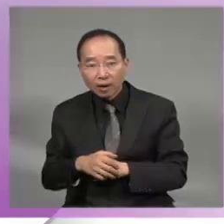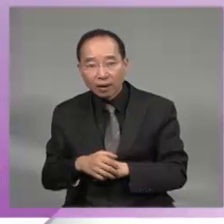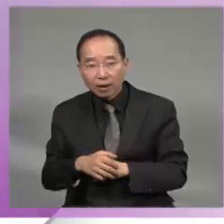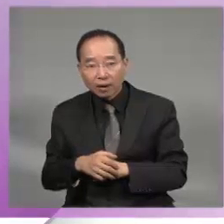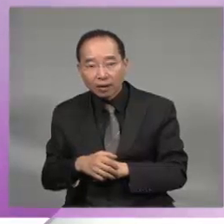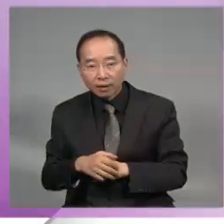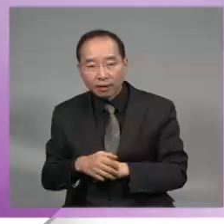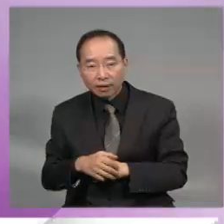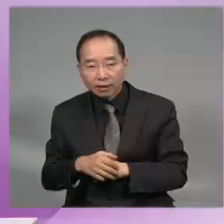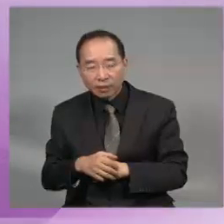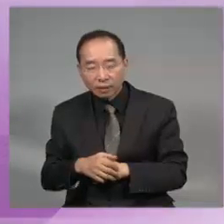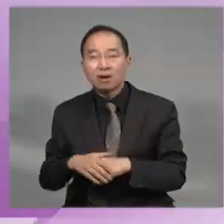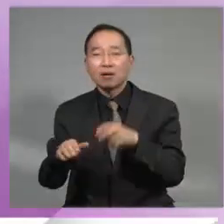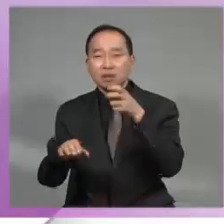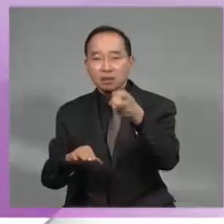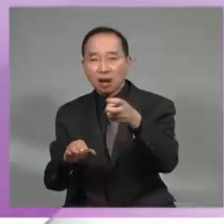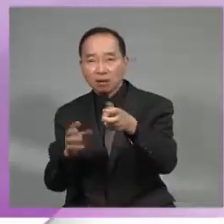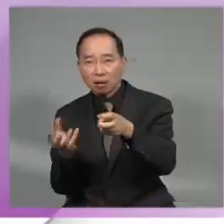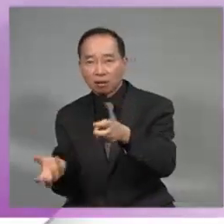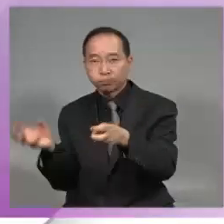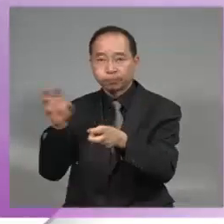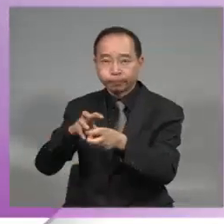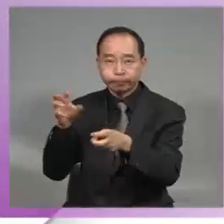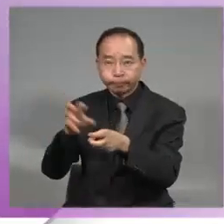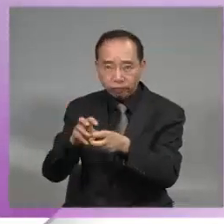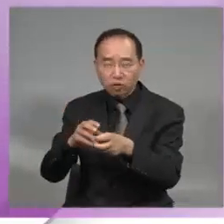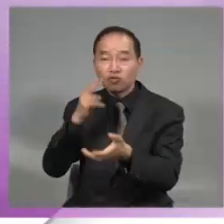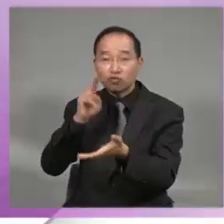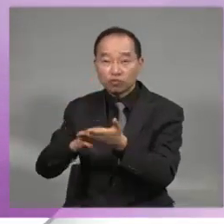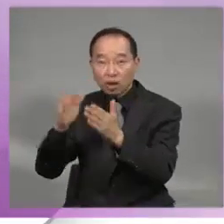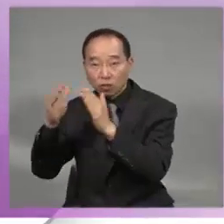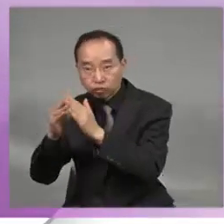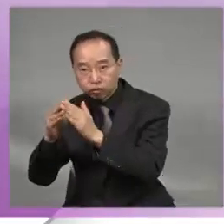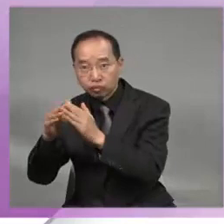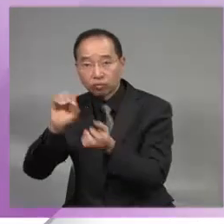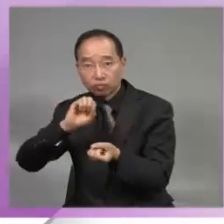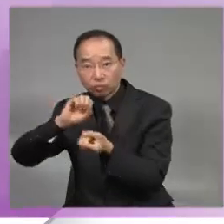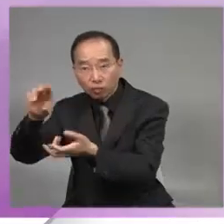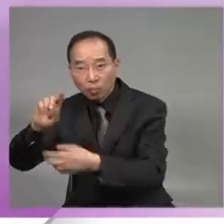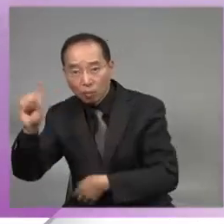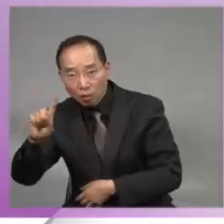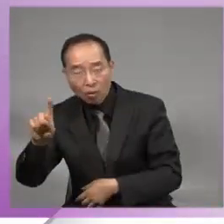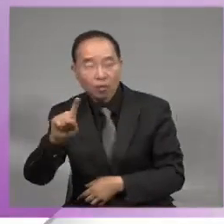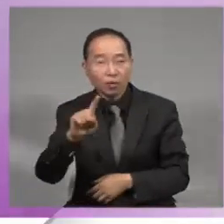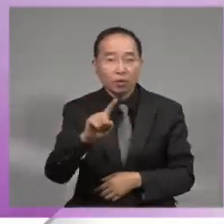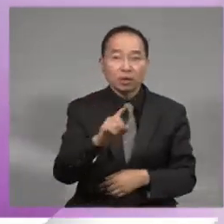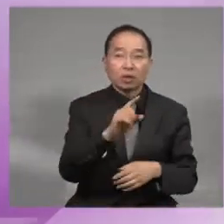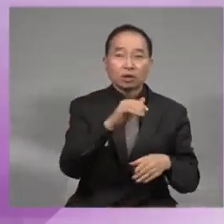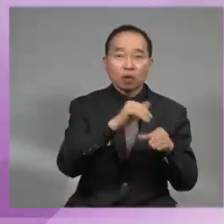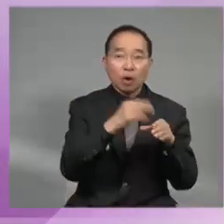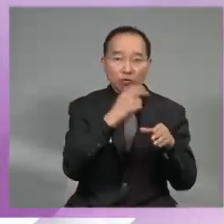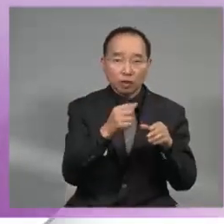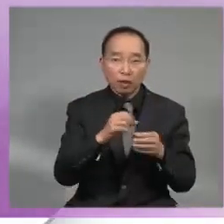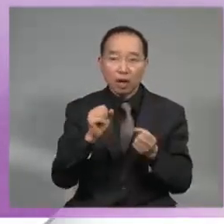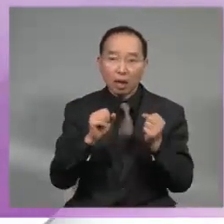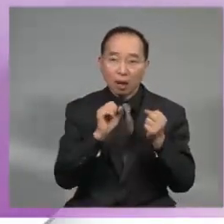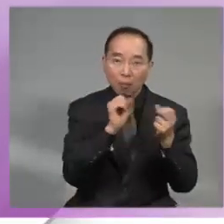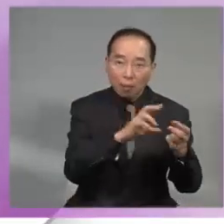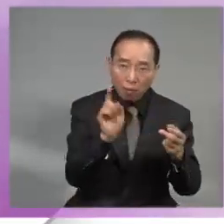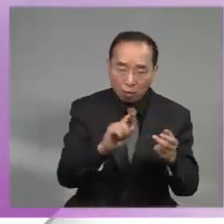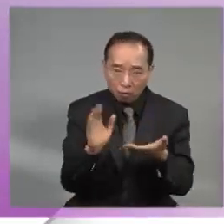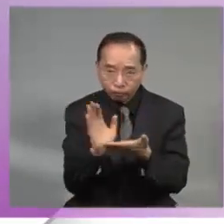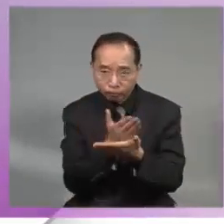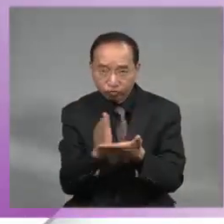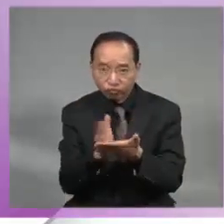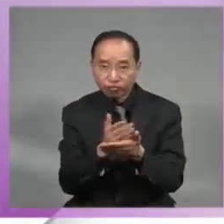동시에 이송용 차량에 싣고 우체국과 관할 선관위로 인계를 하려고 출발하시는 것 같은데요. 예. 대구는